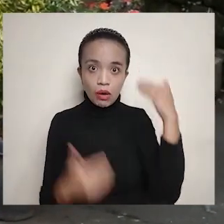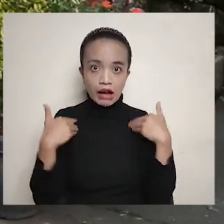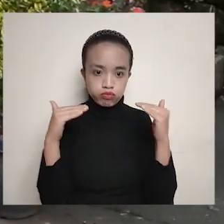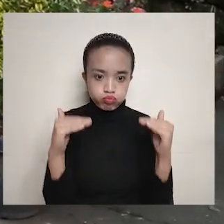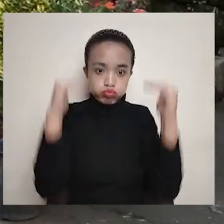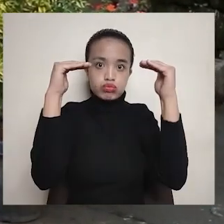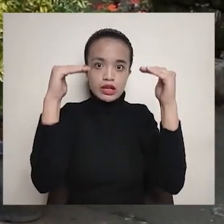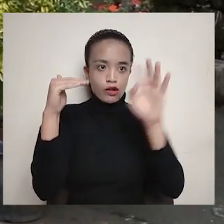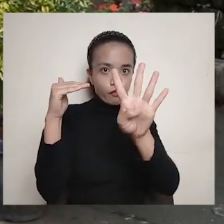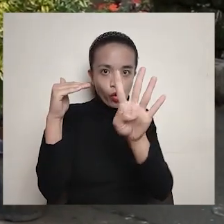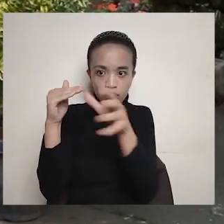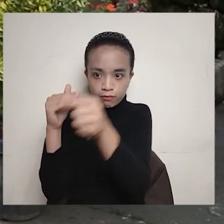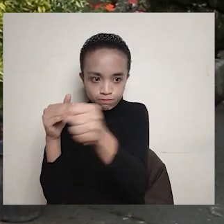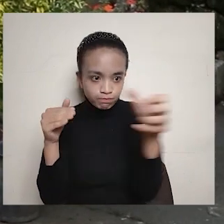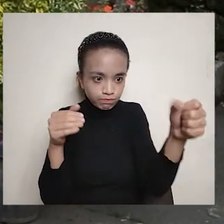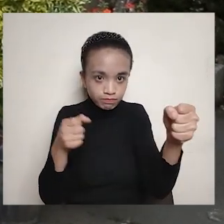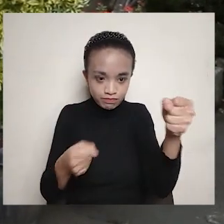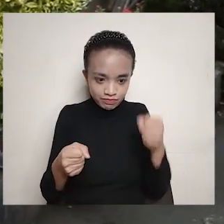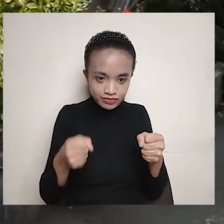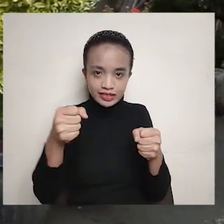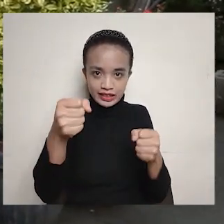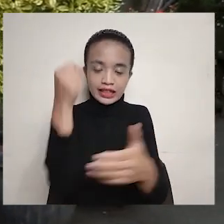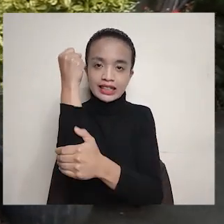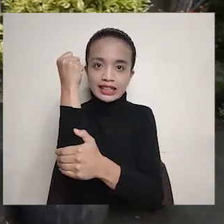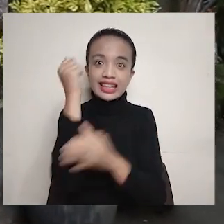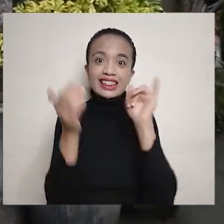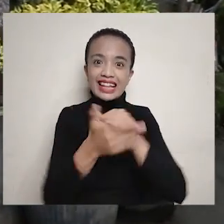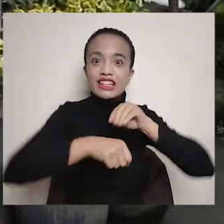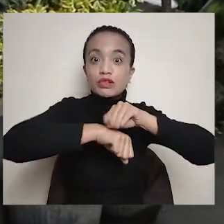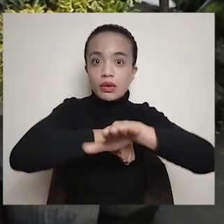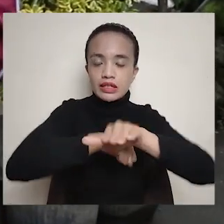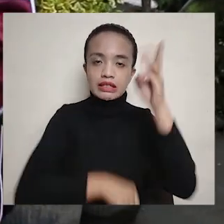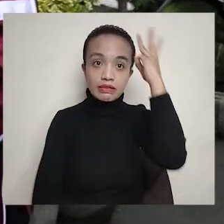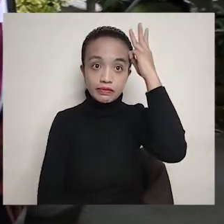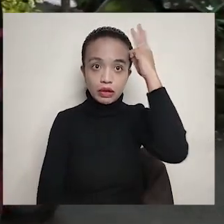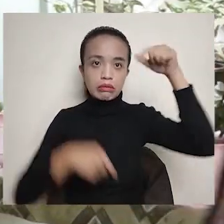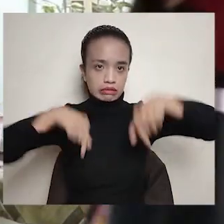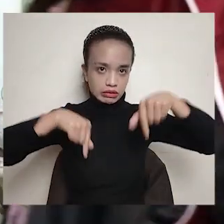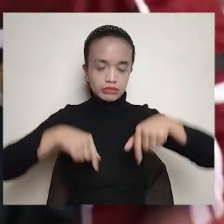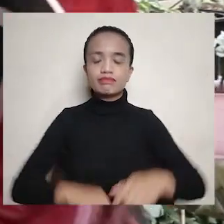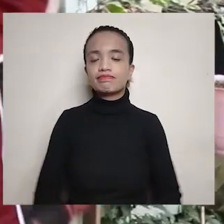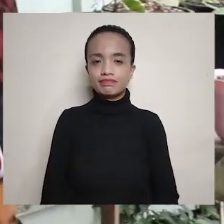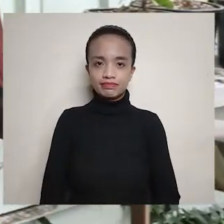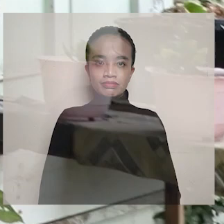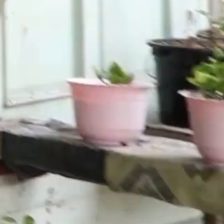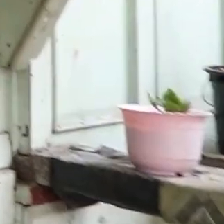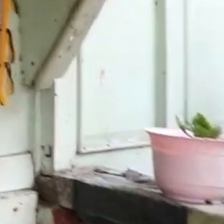poste. So, yun yung influence ng Ifugao architecture dito.